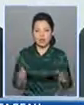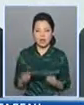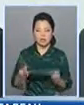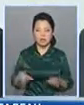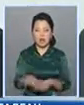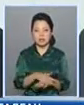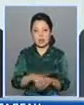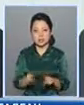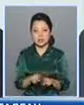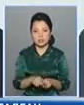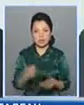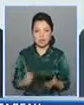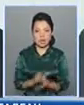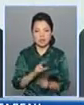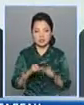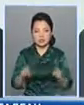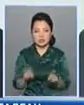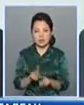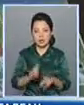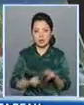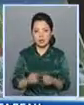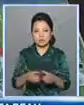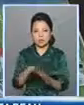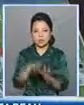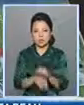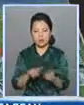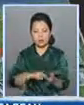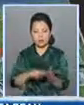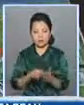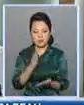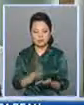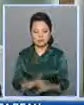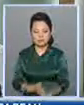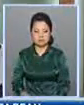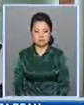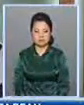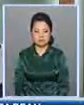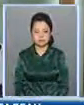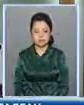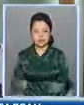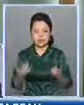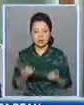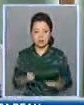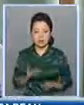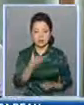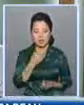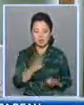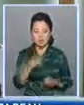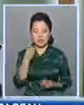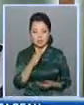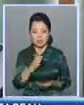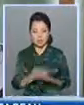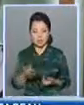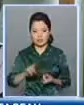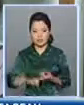турбағыттар жасалмақ. Өңірде жаңа нысандар мен жұмыс орындары ашылады деген жоспар да бар. Сейчас создаются великолепные возможности в связи